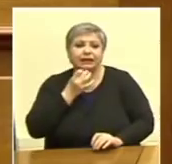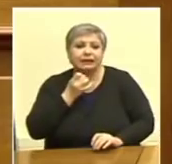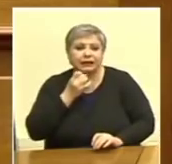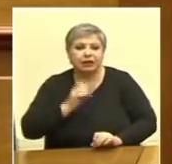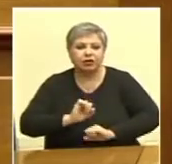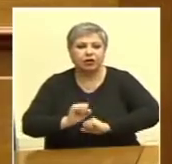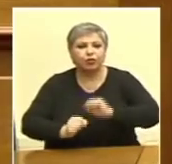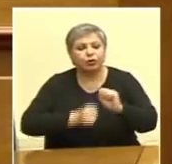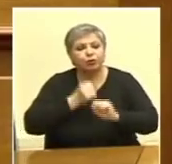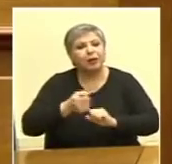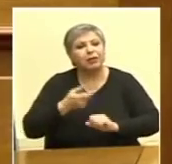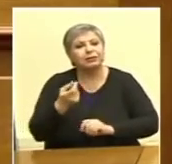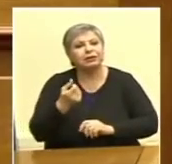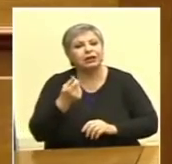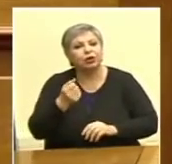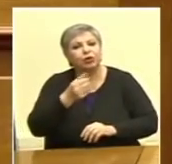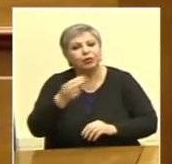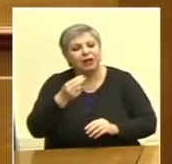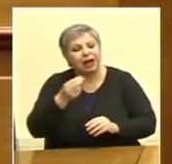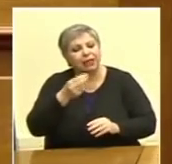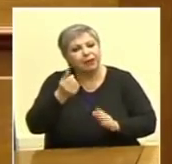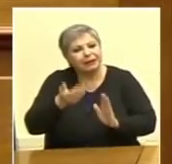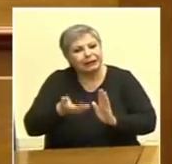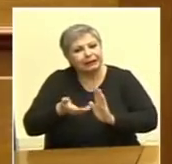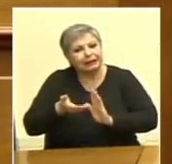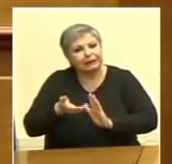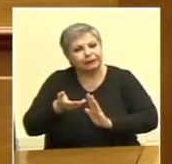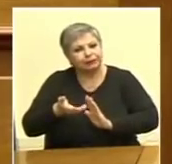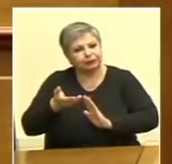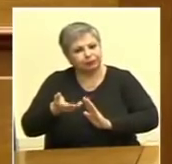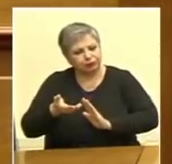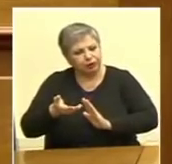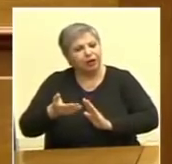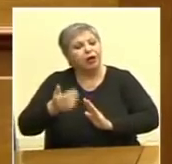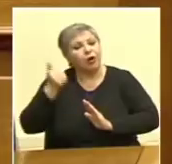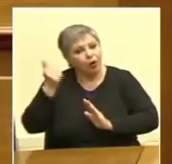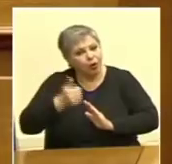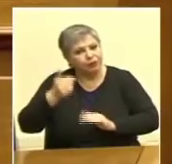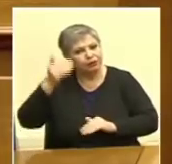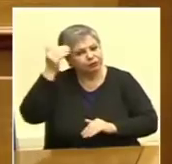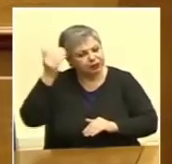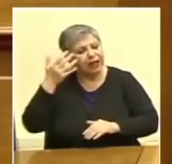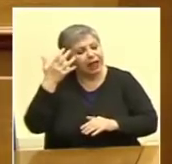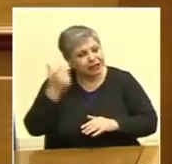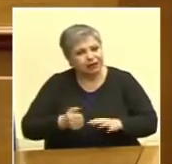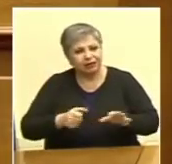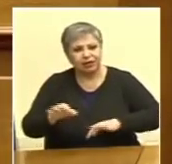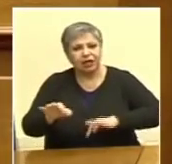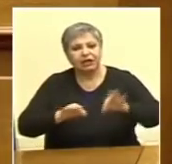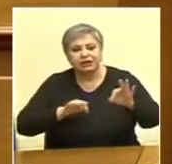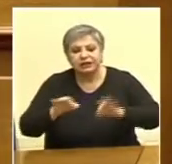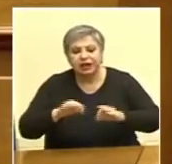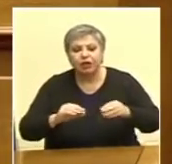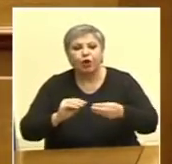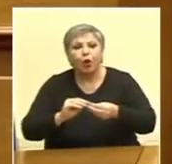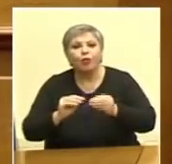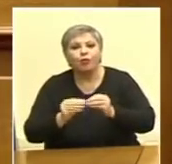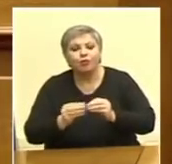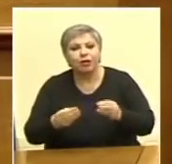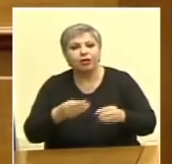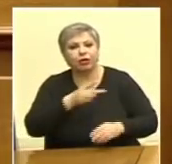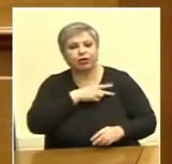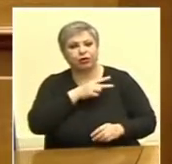οικονομίας, να δουλέψουμε με σχέδιο και μεθοδικότητα, ώστε να αλλάξουμε αυτή